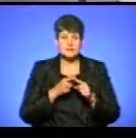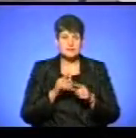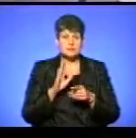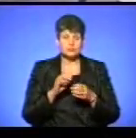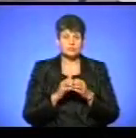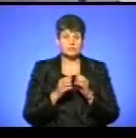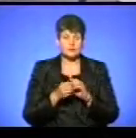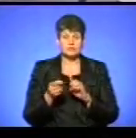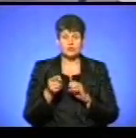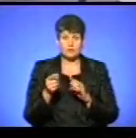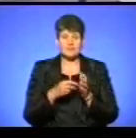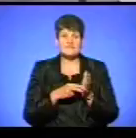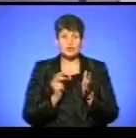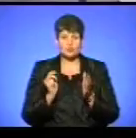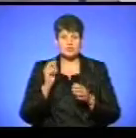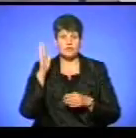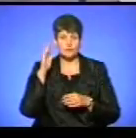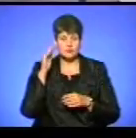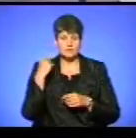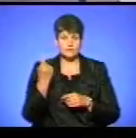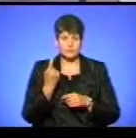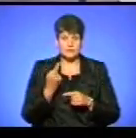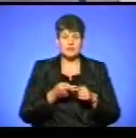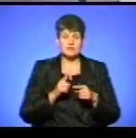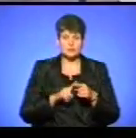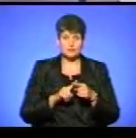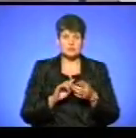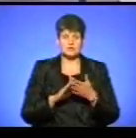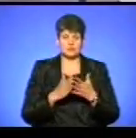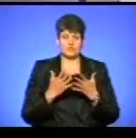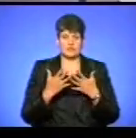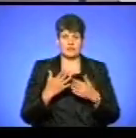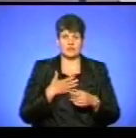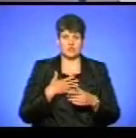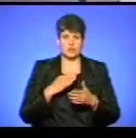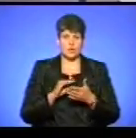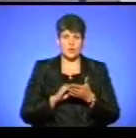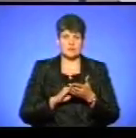Тернопільщині й обласному центру відключення води через цю ситуацію, з'ясовували наші кореспонденти.